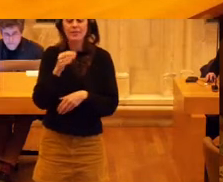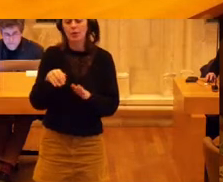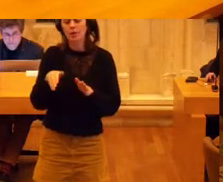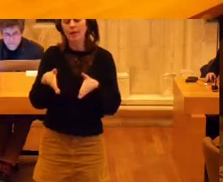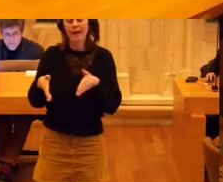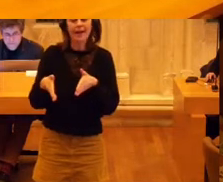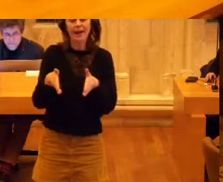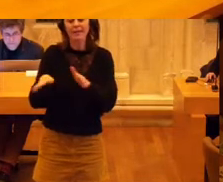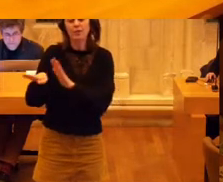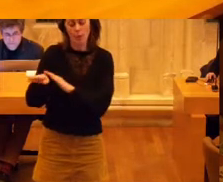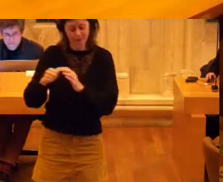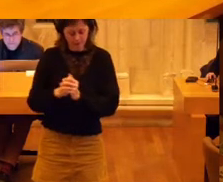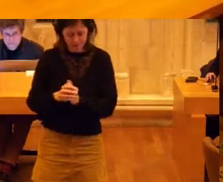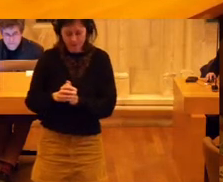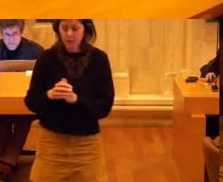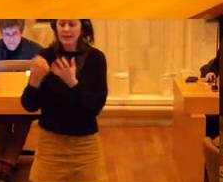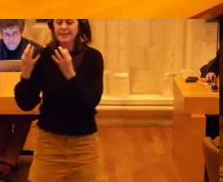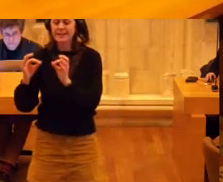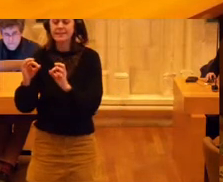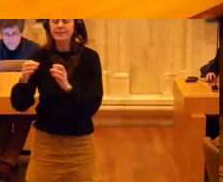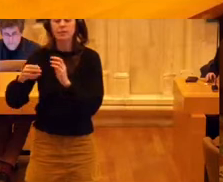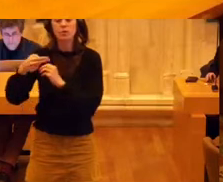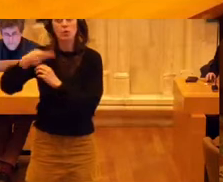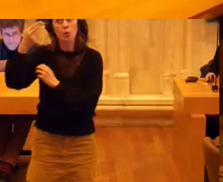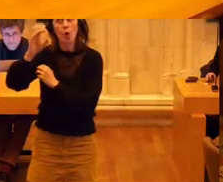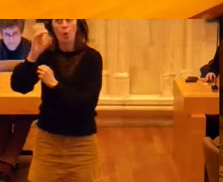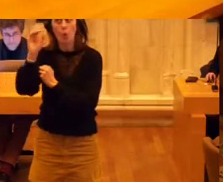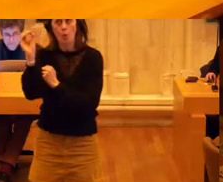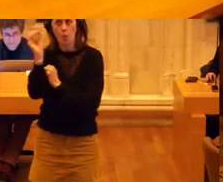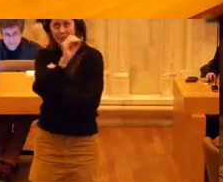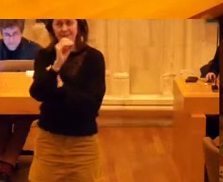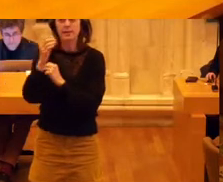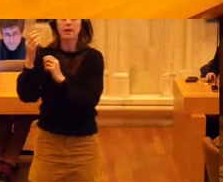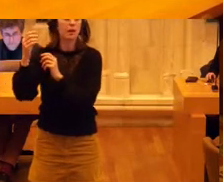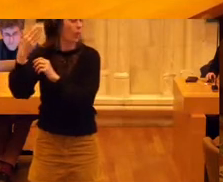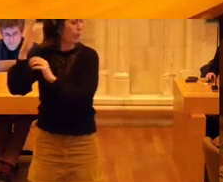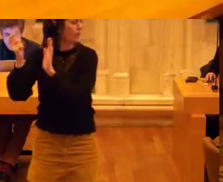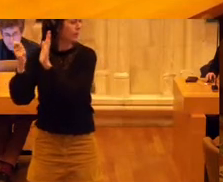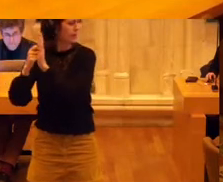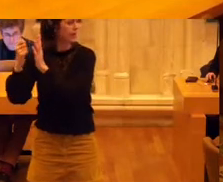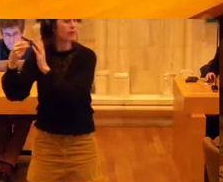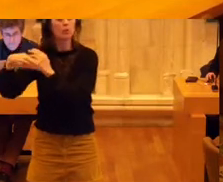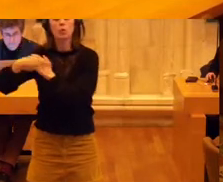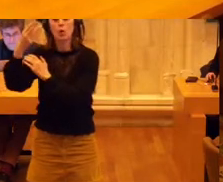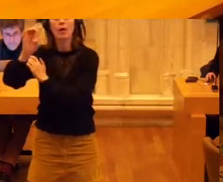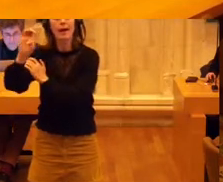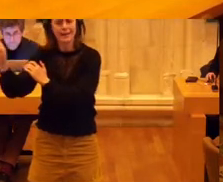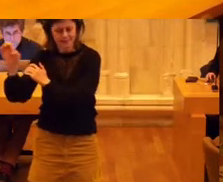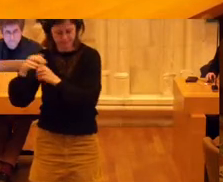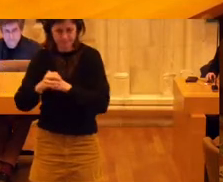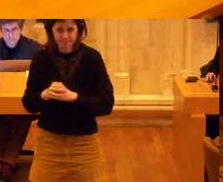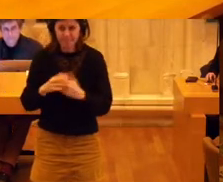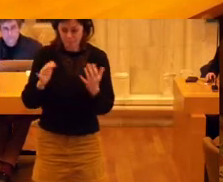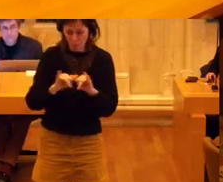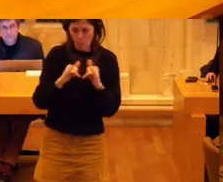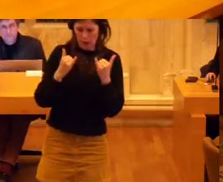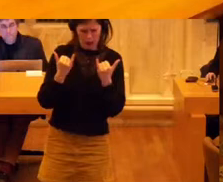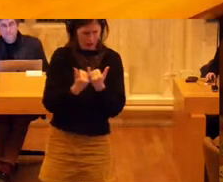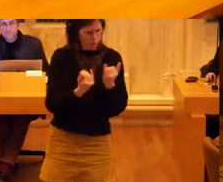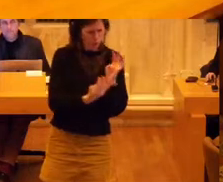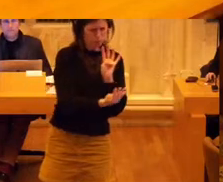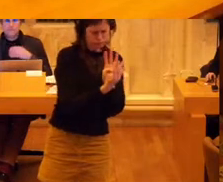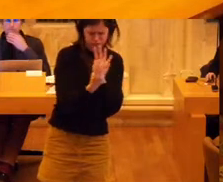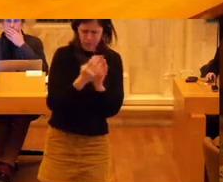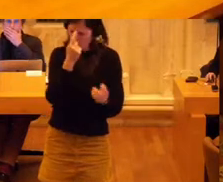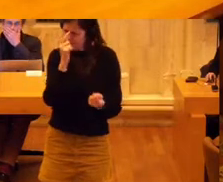interquartiers de la rive droite, le 10 avril sur le nord-ouest et le 19 avril sur le nord-est. Cette réunion interquartier, elle va être l'occasion de présenter aux conseillers de quartier